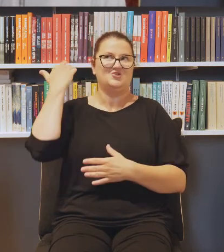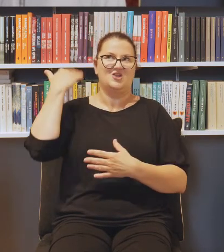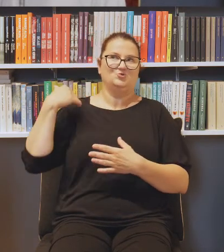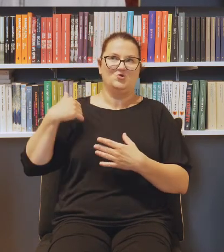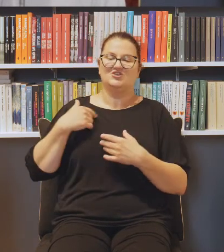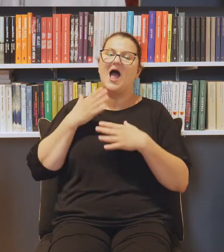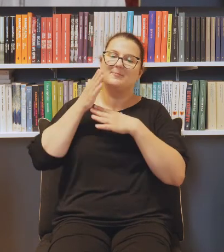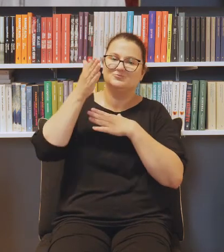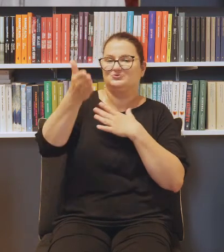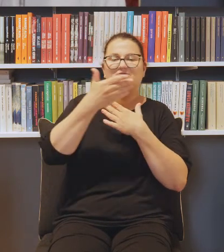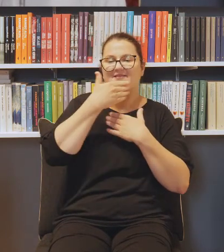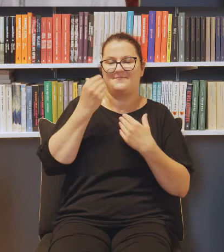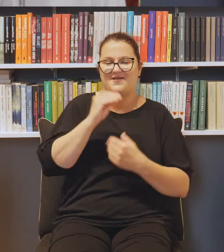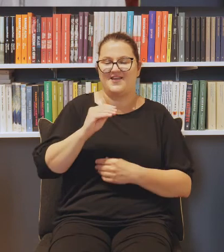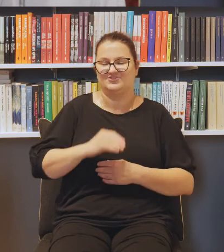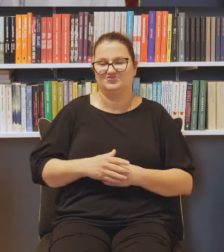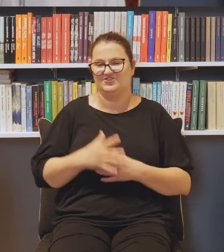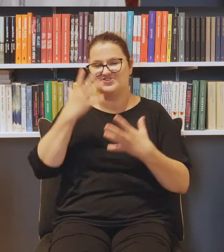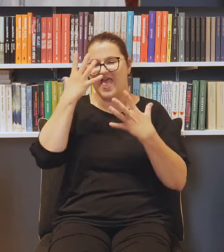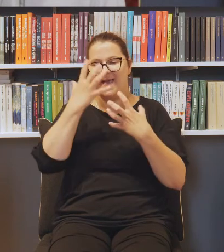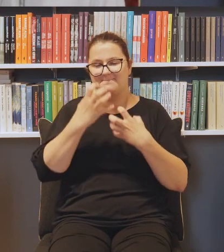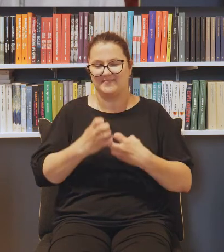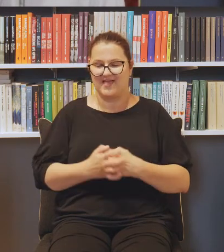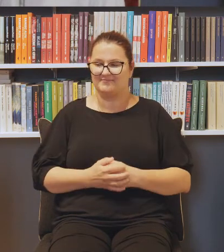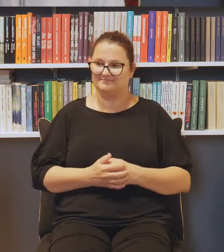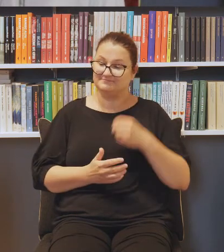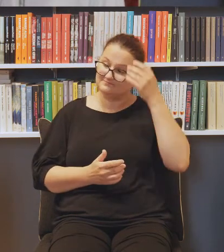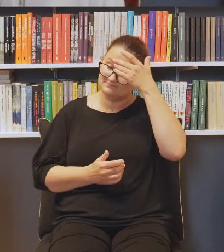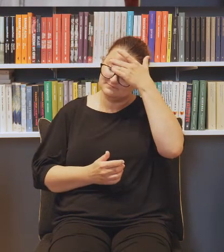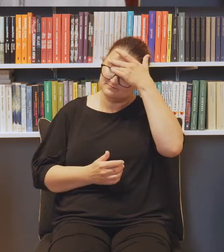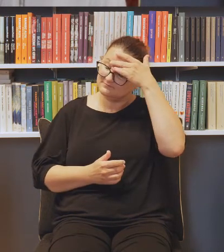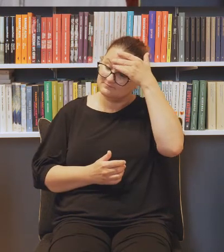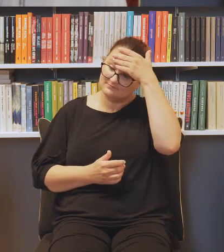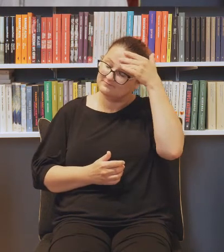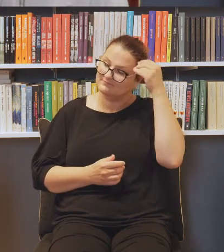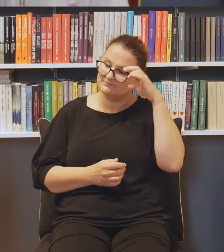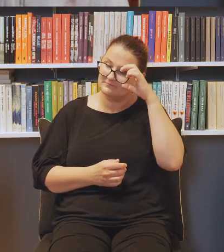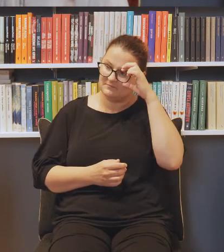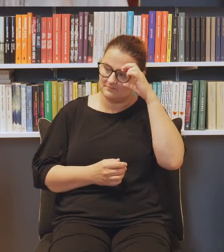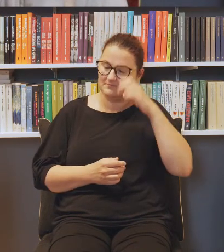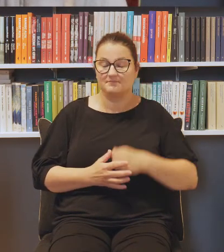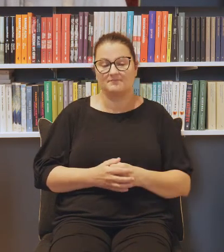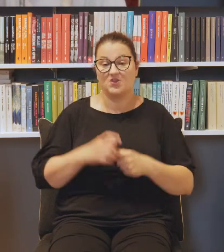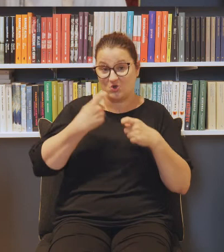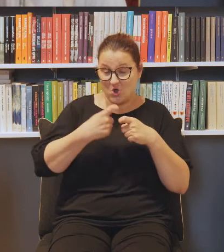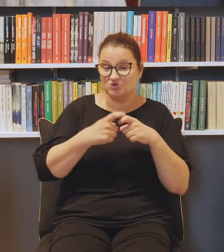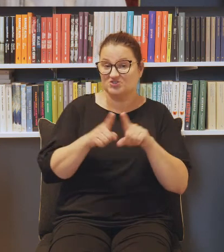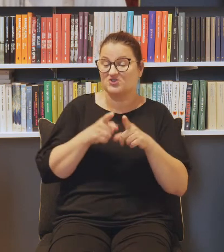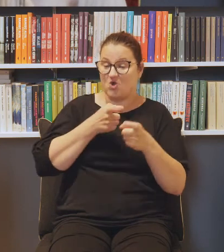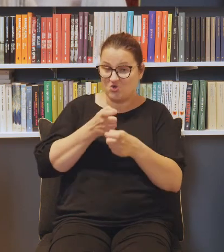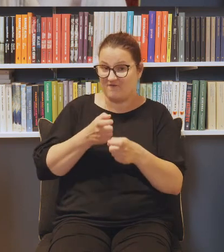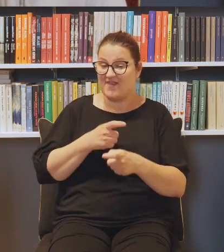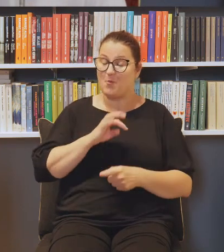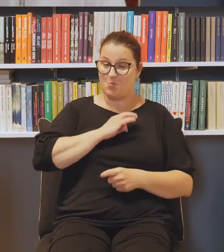A przyszłości nie ma, bo jest taka jakaś ciemna. Kości hodowli swoich dziadków. Mój dziadek hodował podobno króliki,